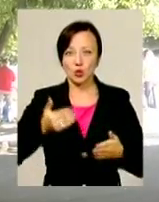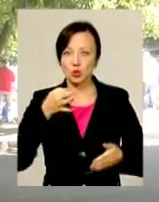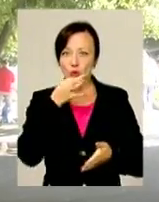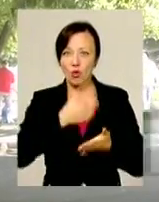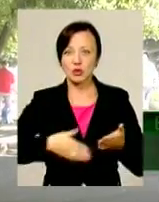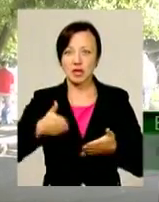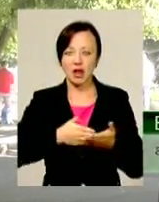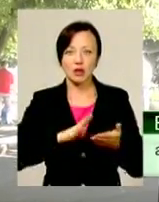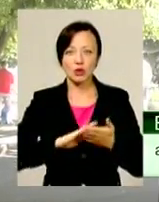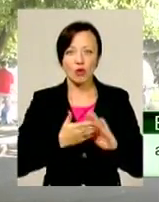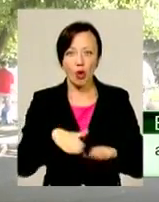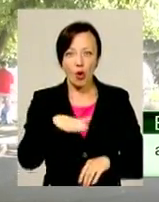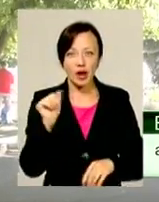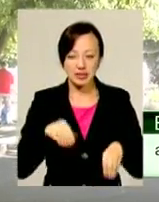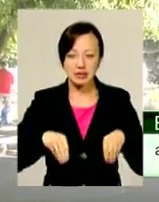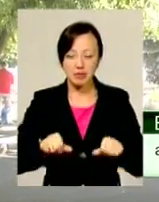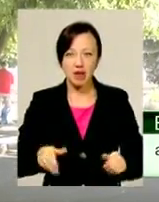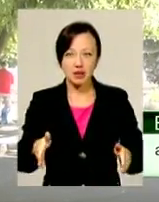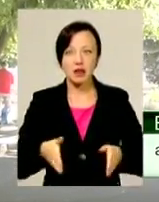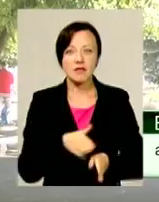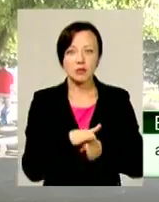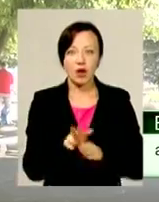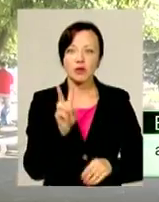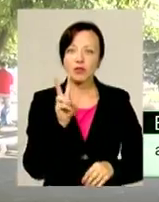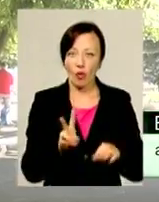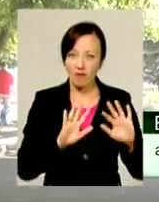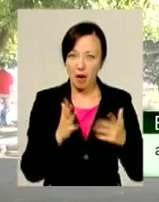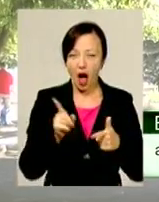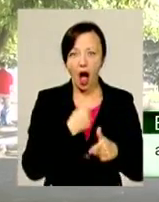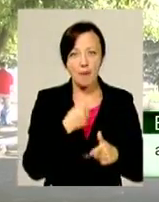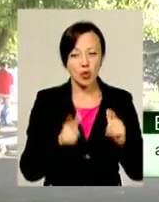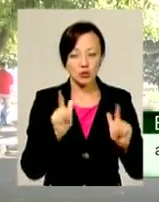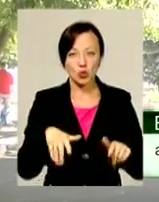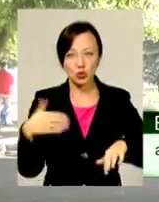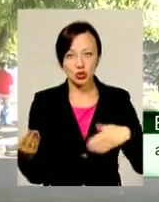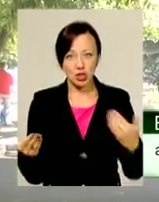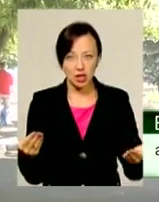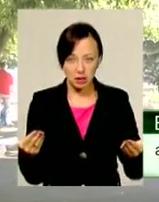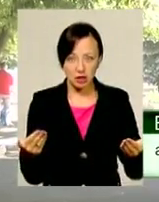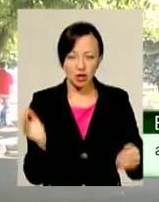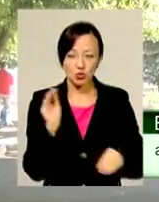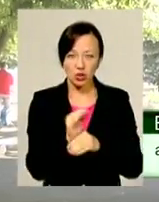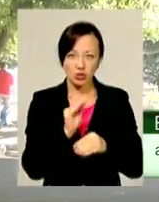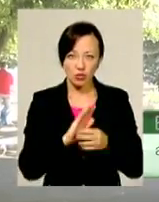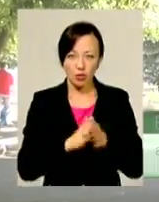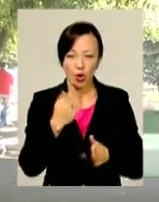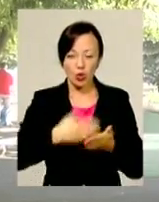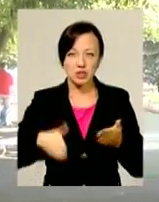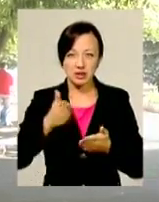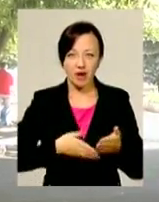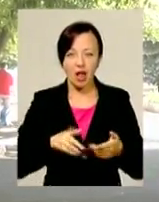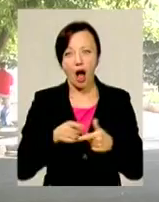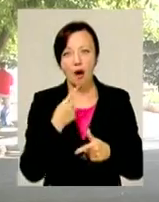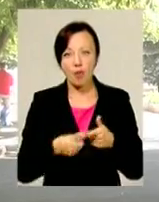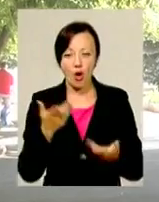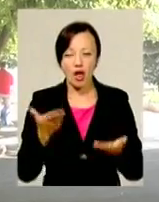договору оренди, в тому числі договору оренди земельної ділянки, відбувається у двох випадках. Або за згодою сторін шляхом укладення додаткової угоди про розірвання договору,